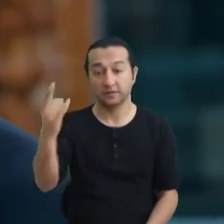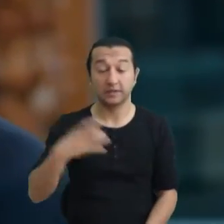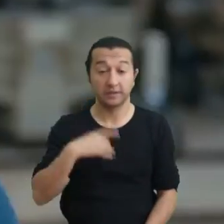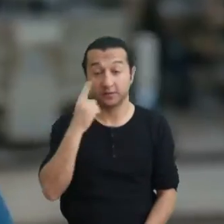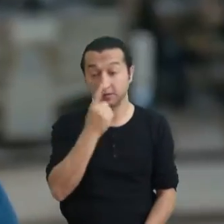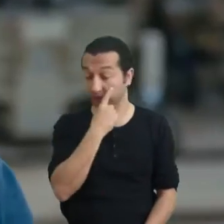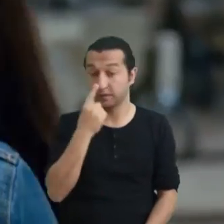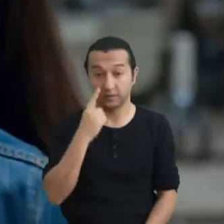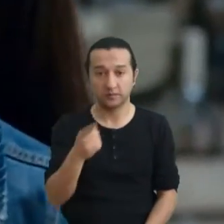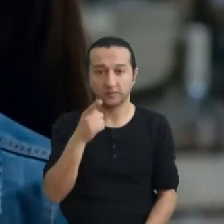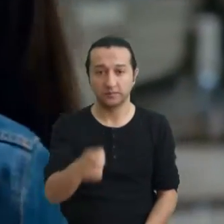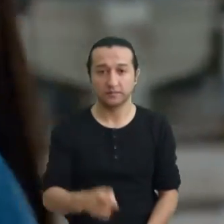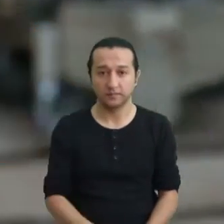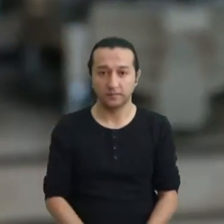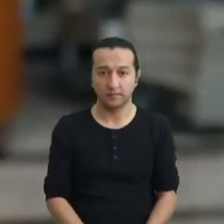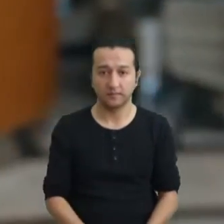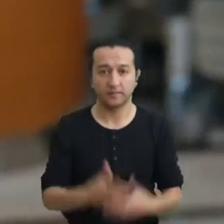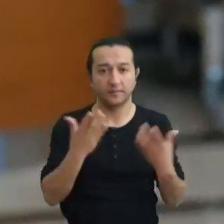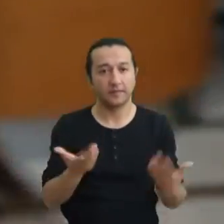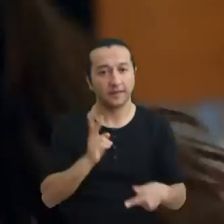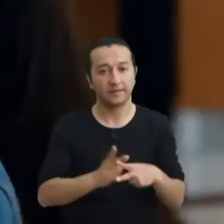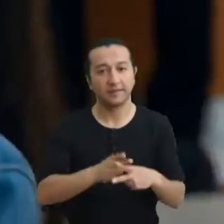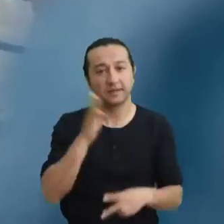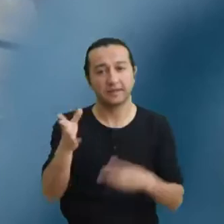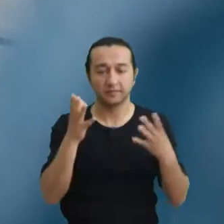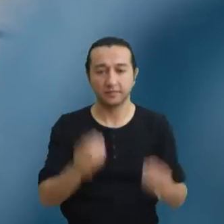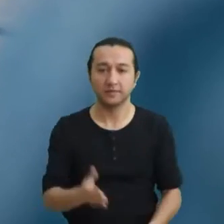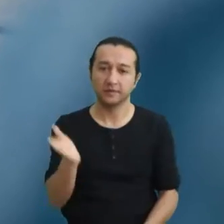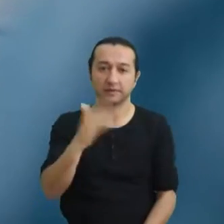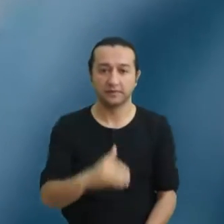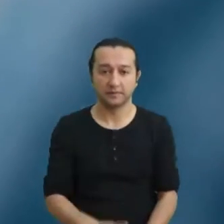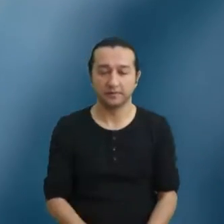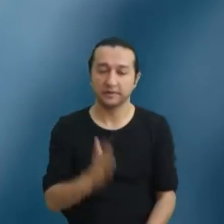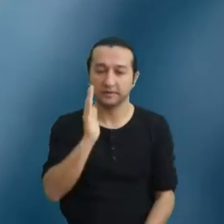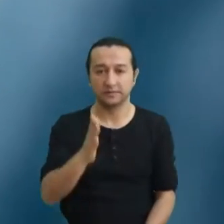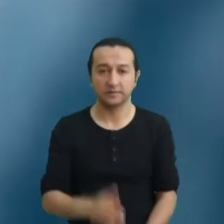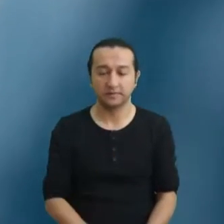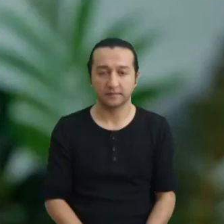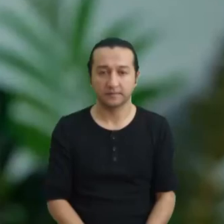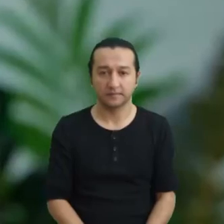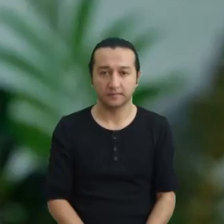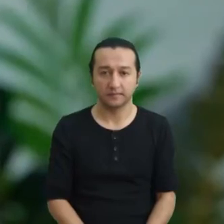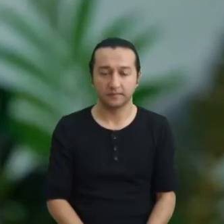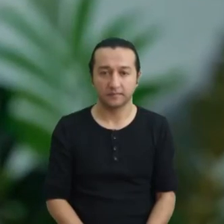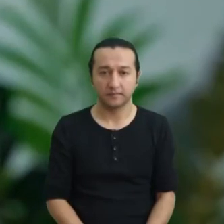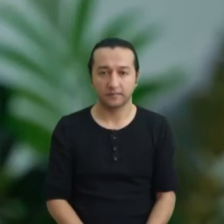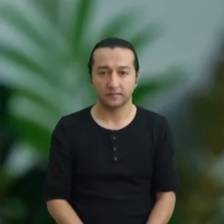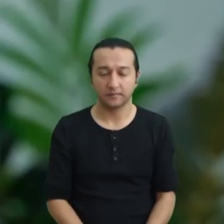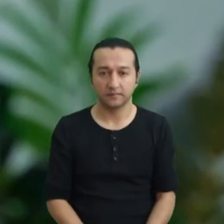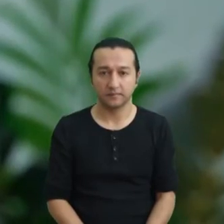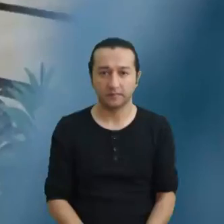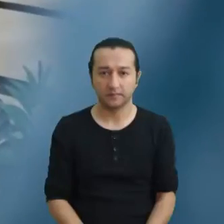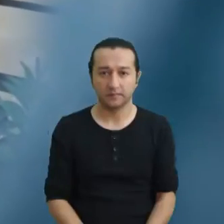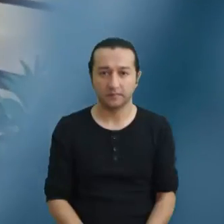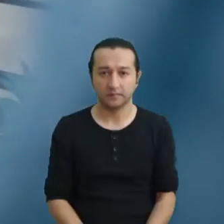kendi gözlerinle gör. Hemen gidelim ne olur. Hadi git. El ele gittiler. Martin